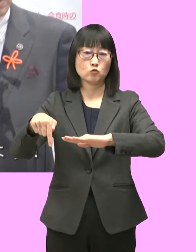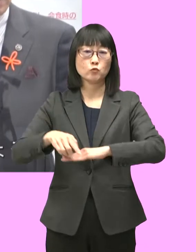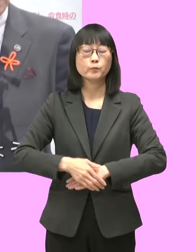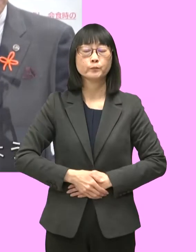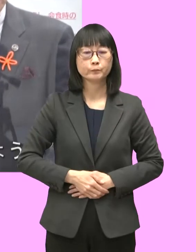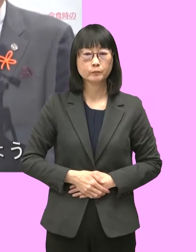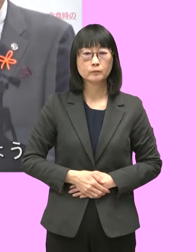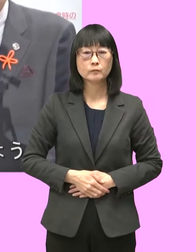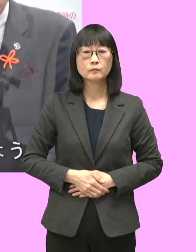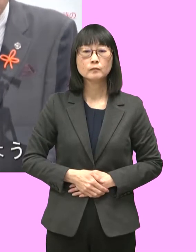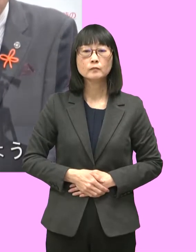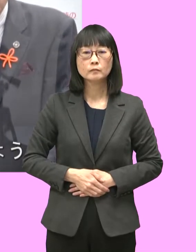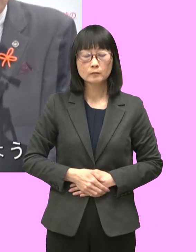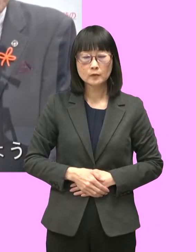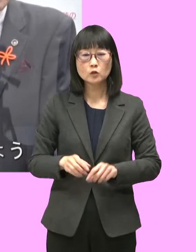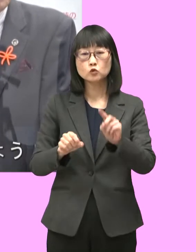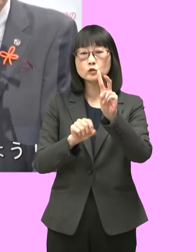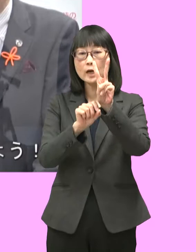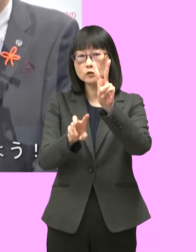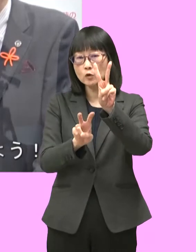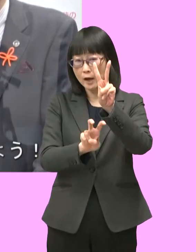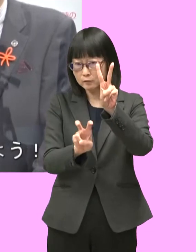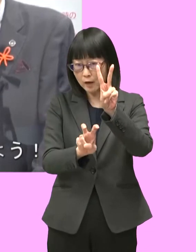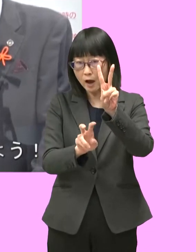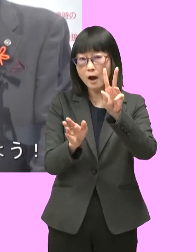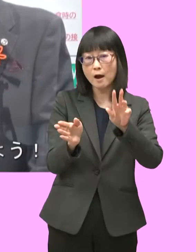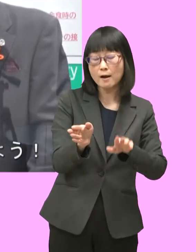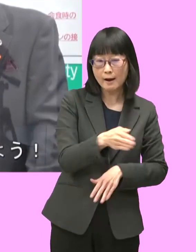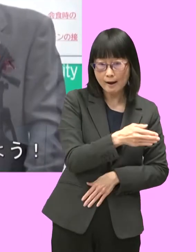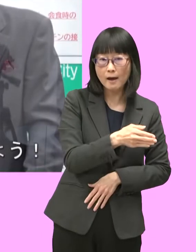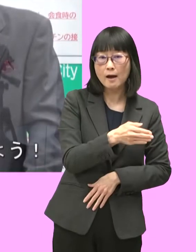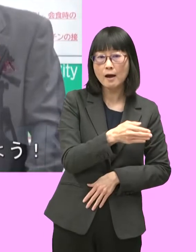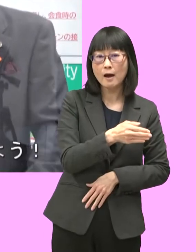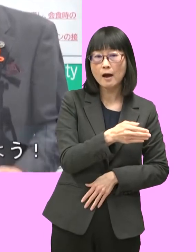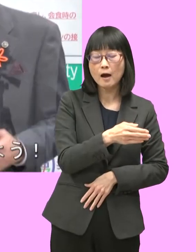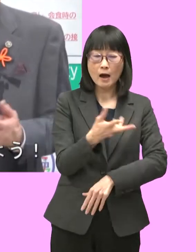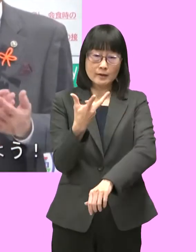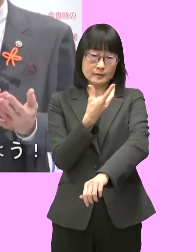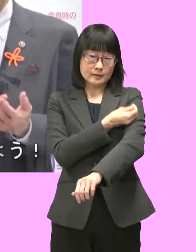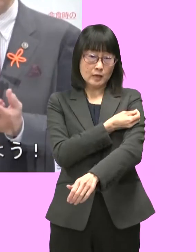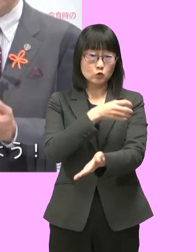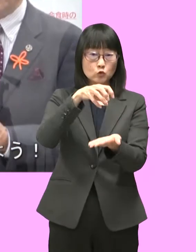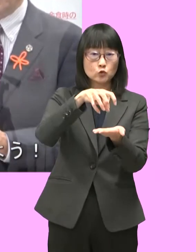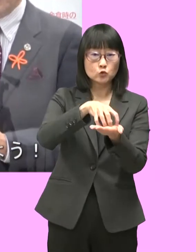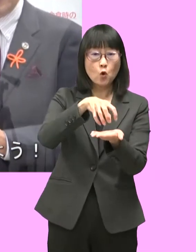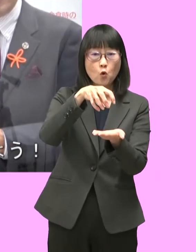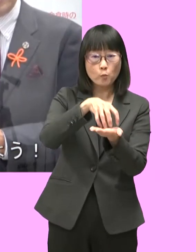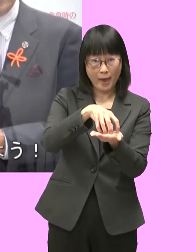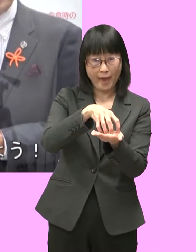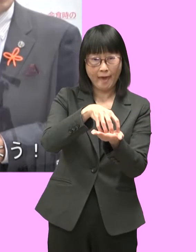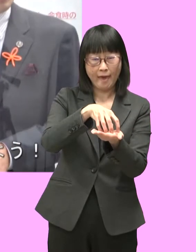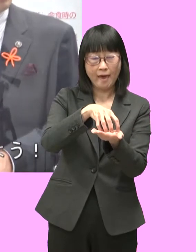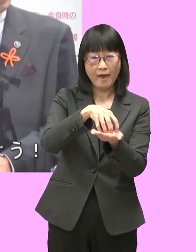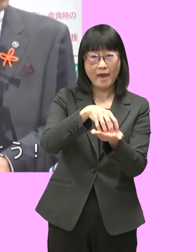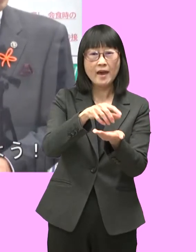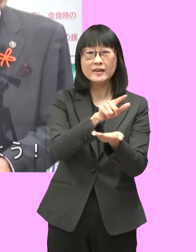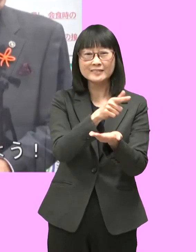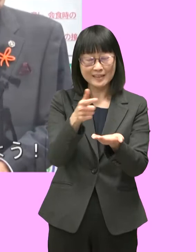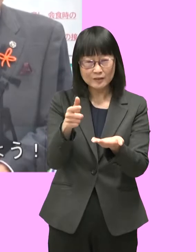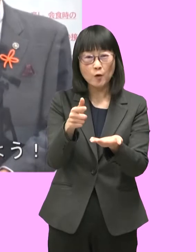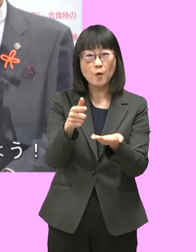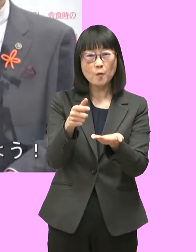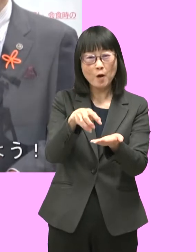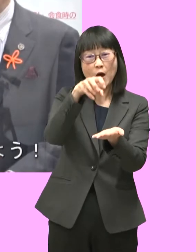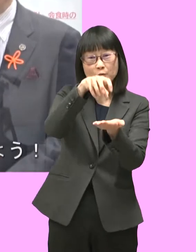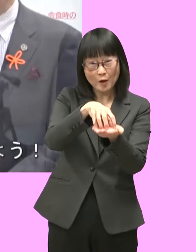今月20日から始まった、検査済証ですね、ワクチンの。こちらはなんかいろいろ皆さん証明書を取ったよというような感